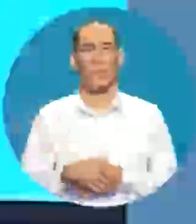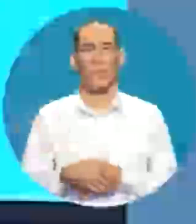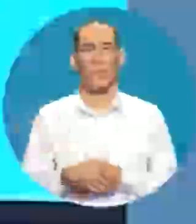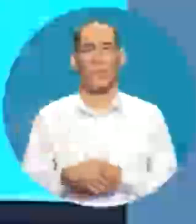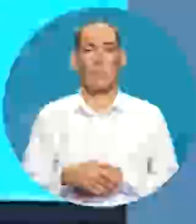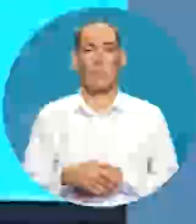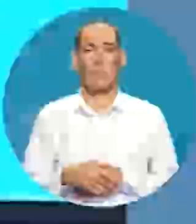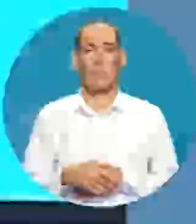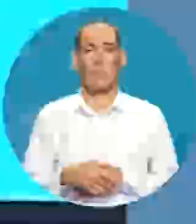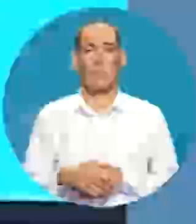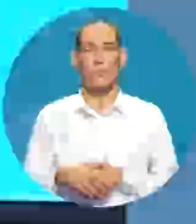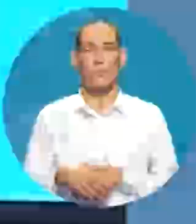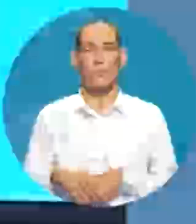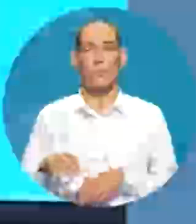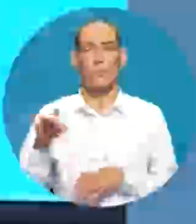Roza gülü.